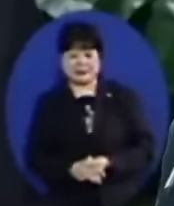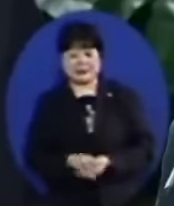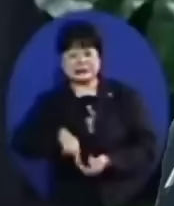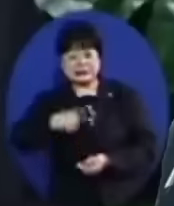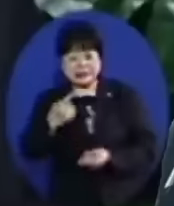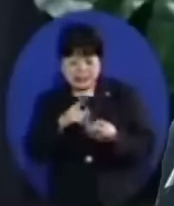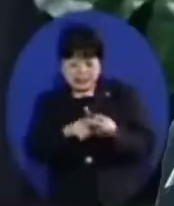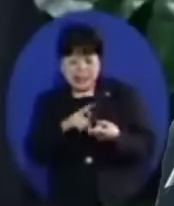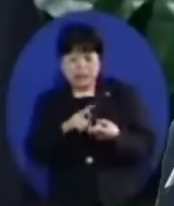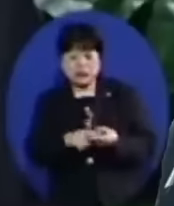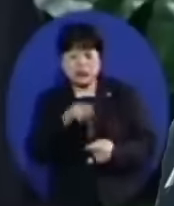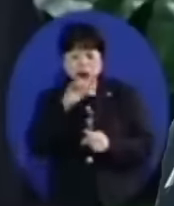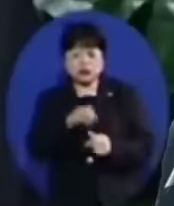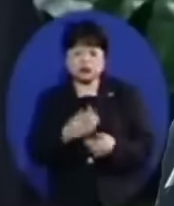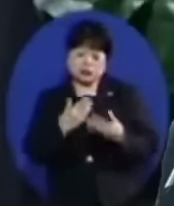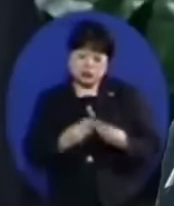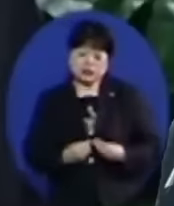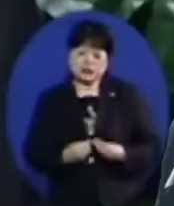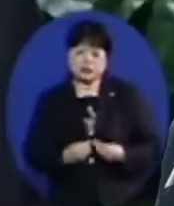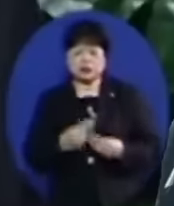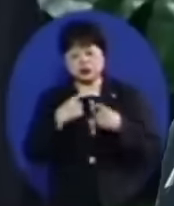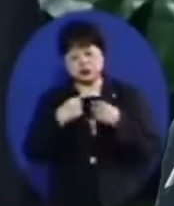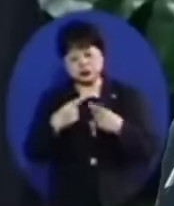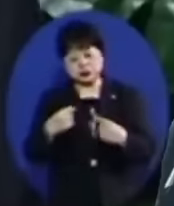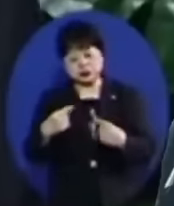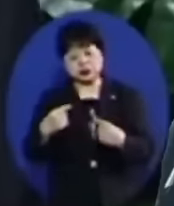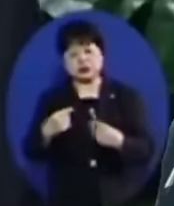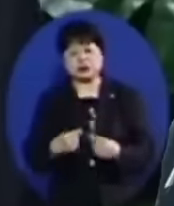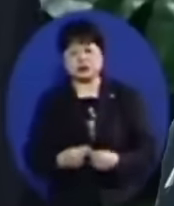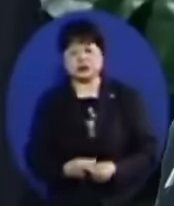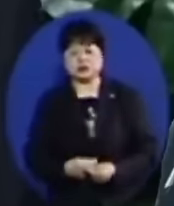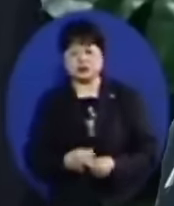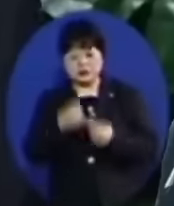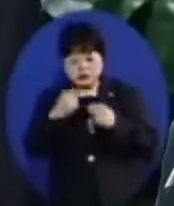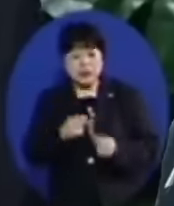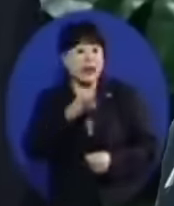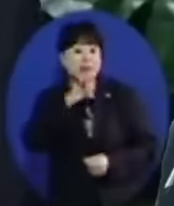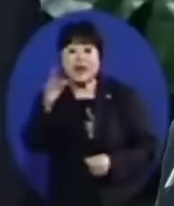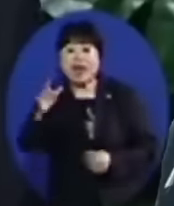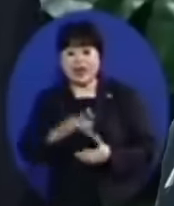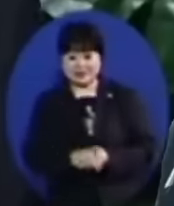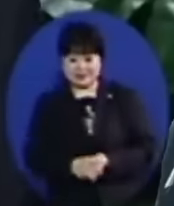자기에 대해서 저주와 절망을 가지고 낙심하고 살면 안 되는 것입니다.